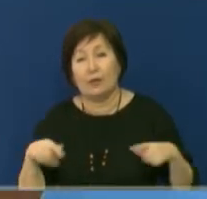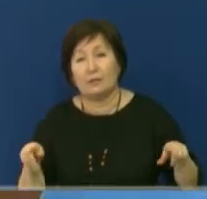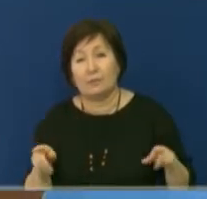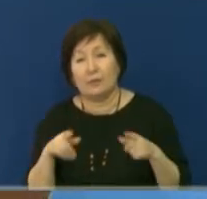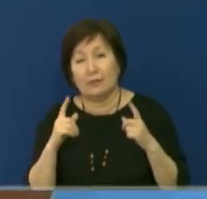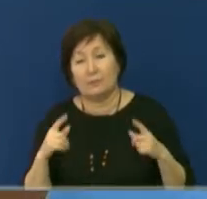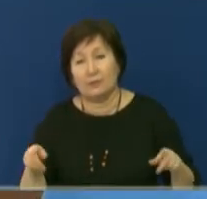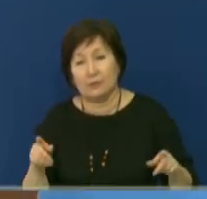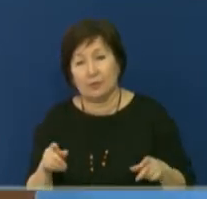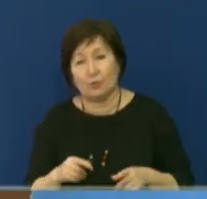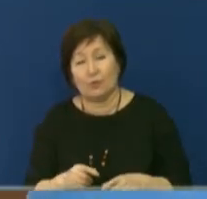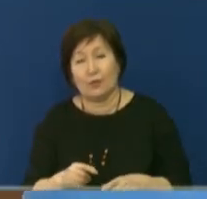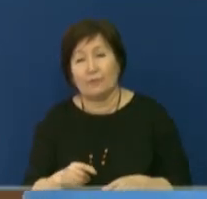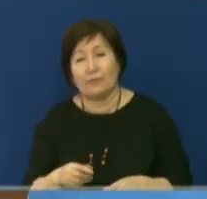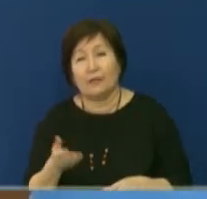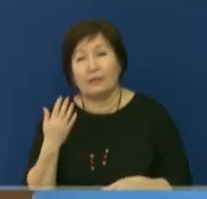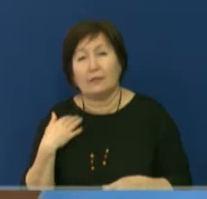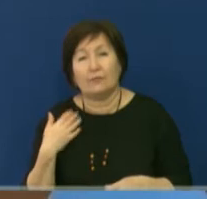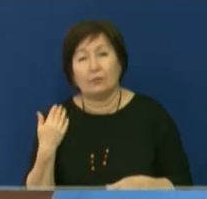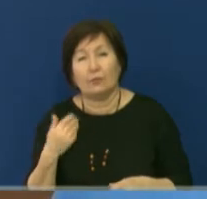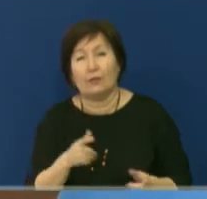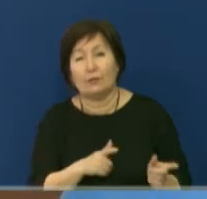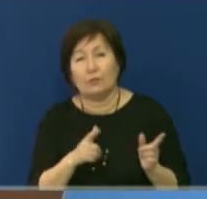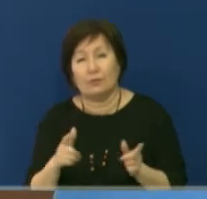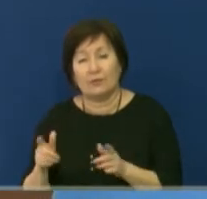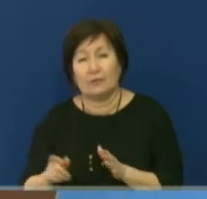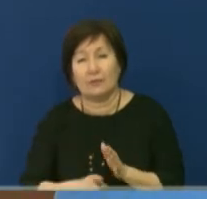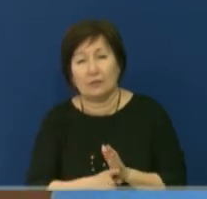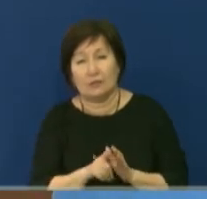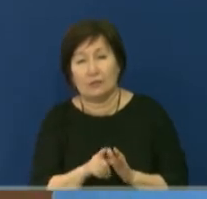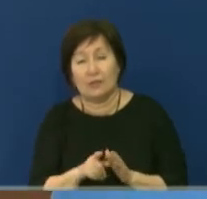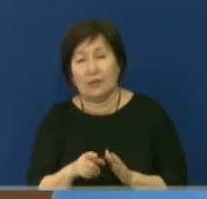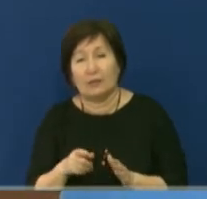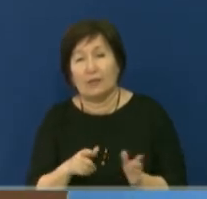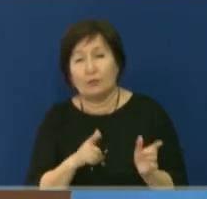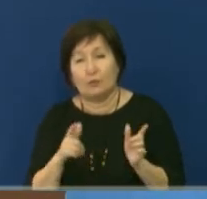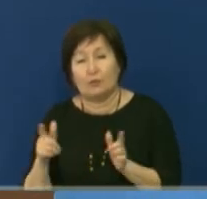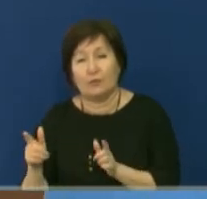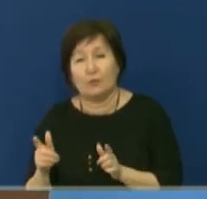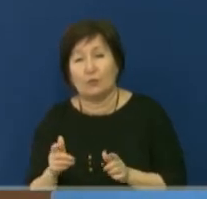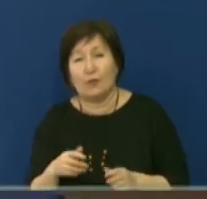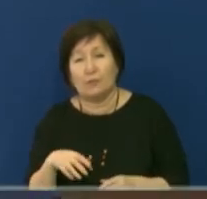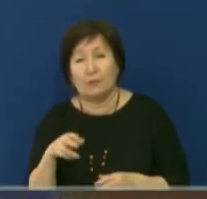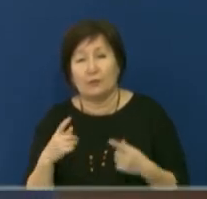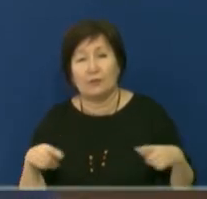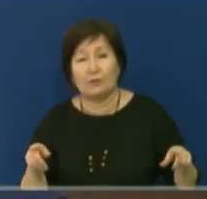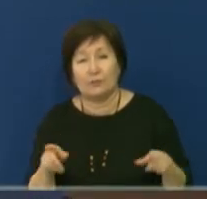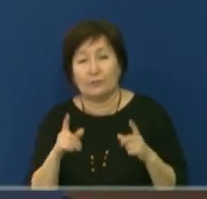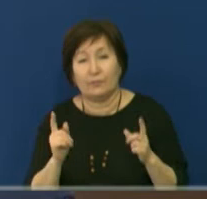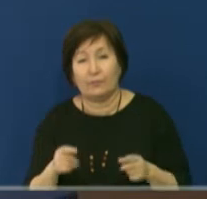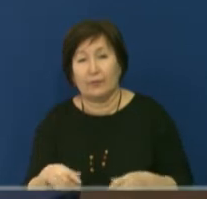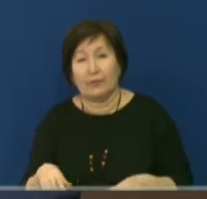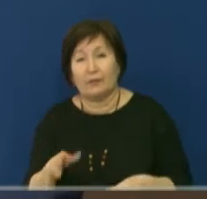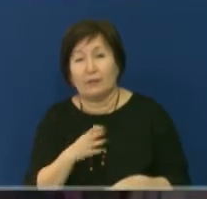репетировали эту песню еще давно, начинали. Пою уже достаточно долго. Да, в Татарской